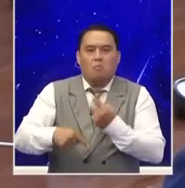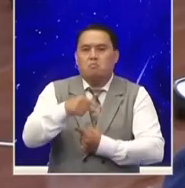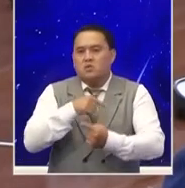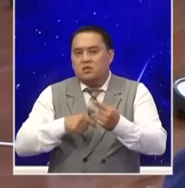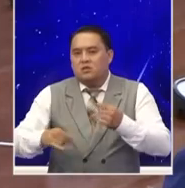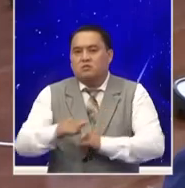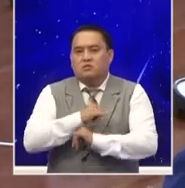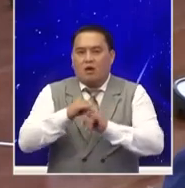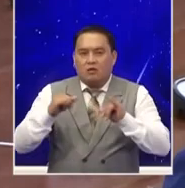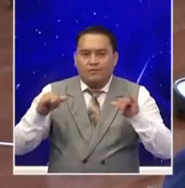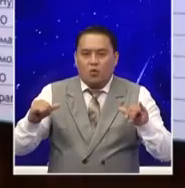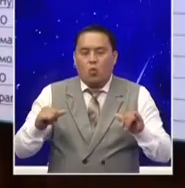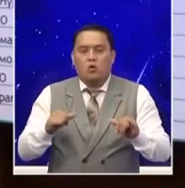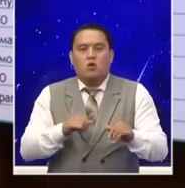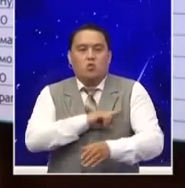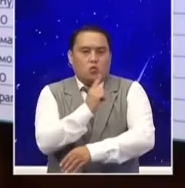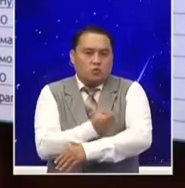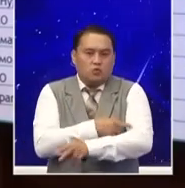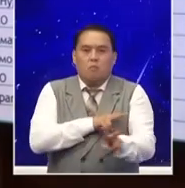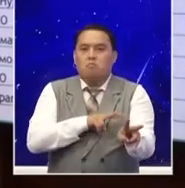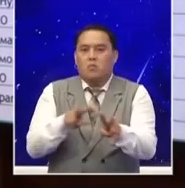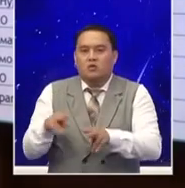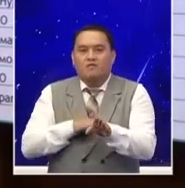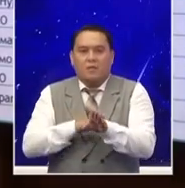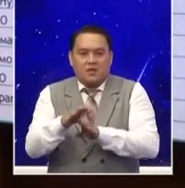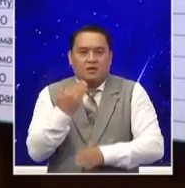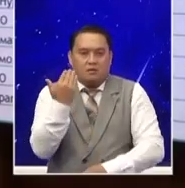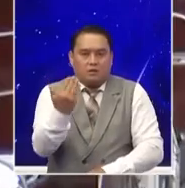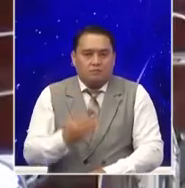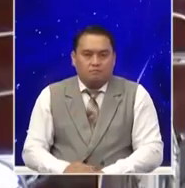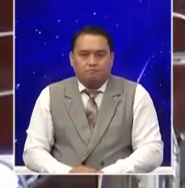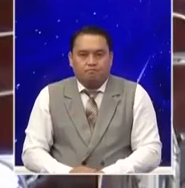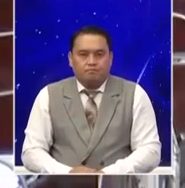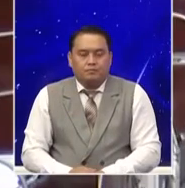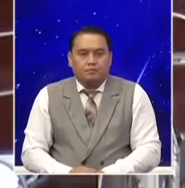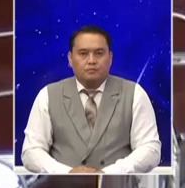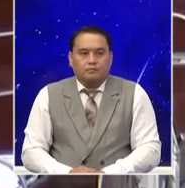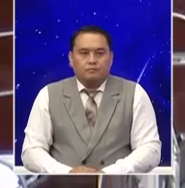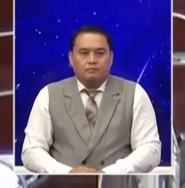бизнес-процессов, электронной биржи труда и усилению мониторинга их реализации.